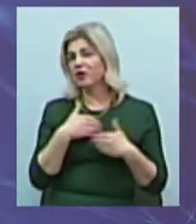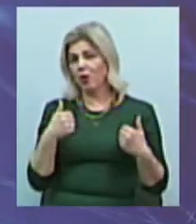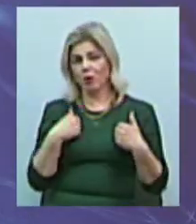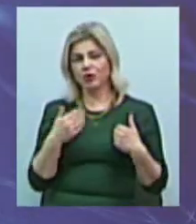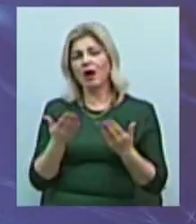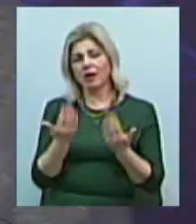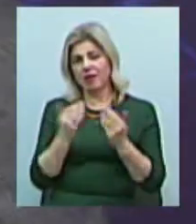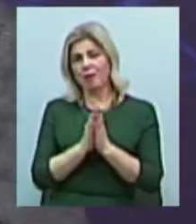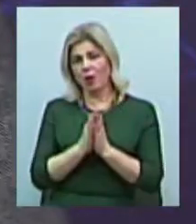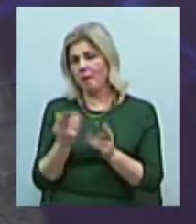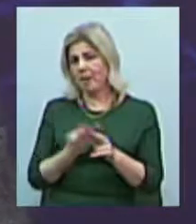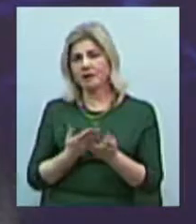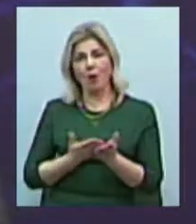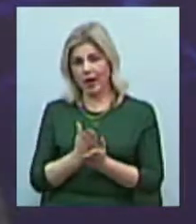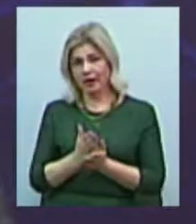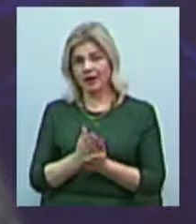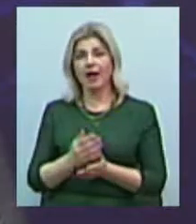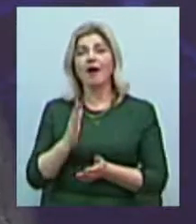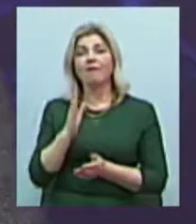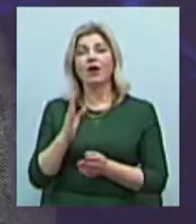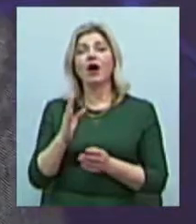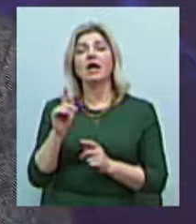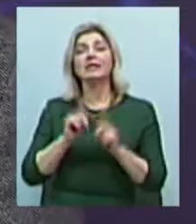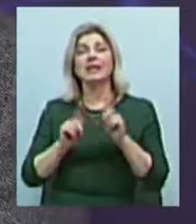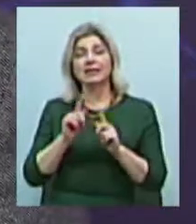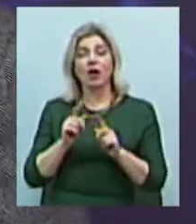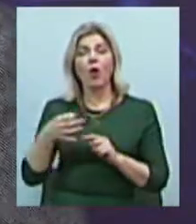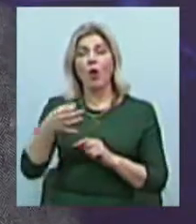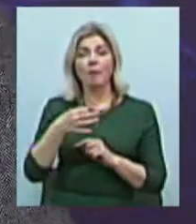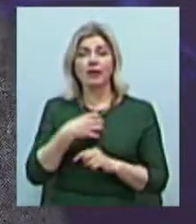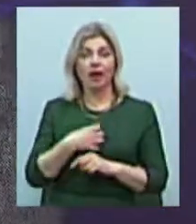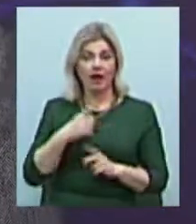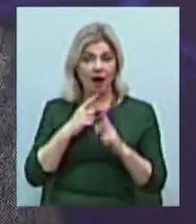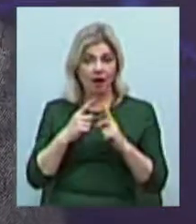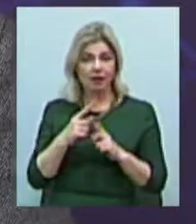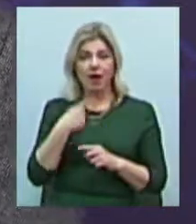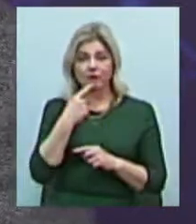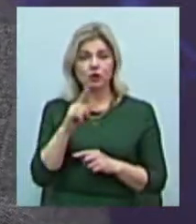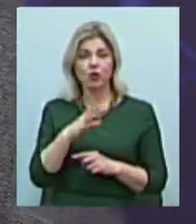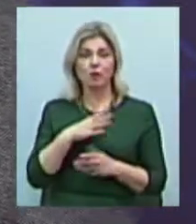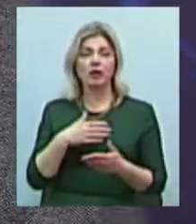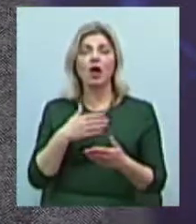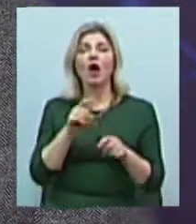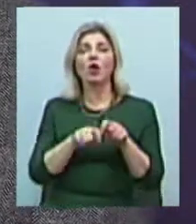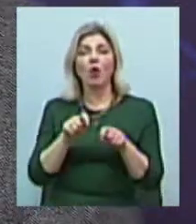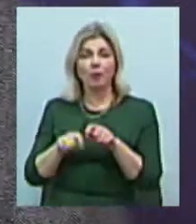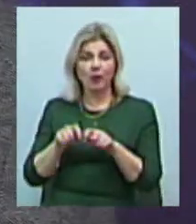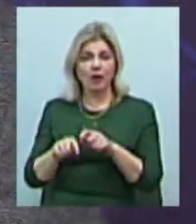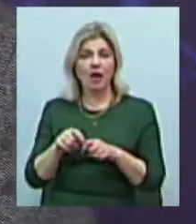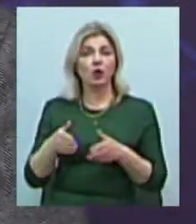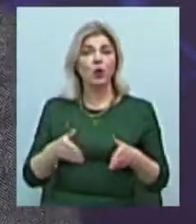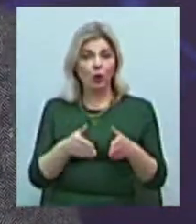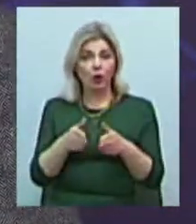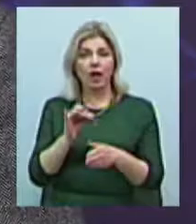добре? Да. По-друге, виступ в сесійній залі облради, де він сказав, що був громадський моніторинг роботи служби автомобільних доріг, і ми